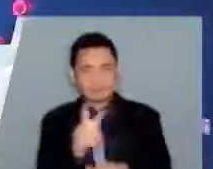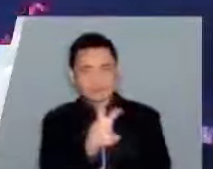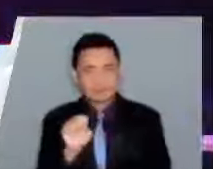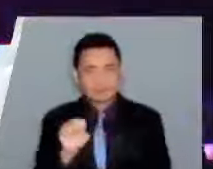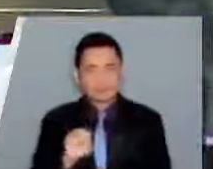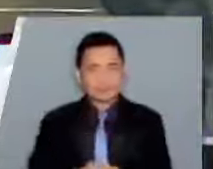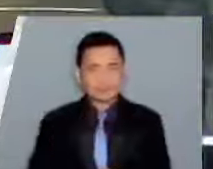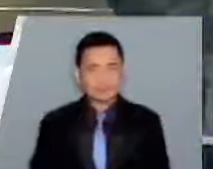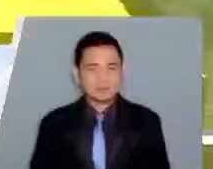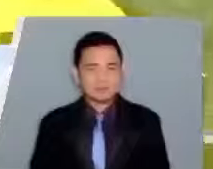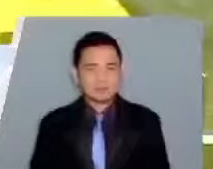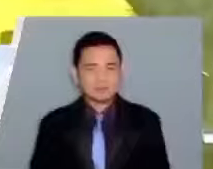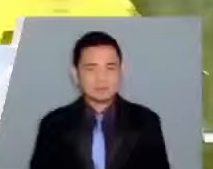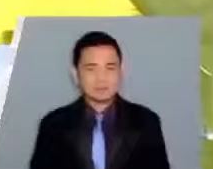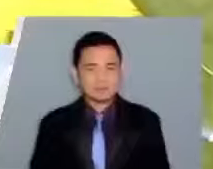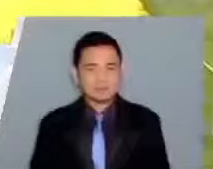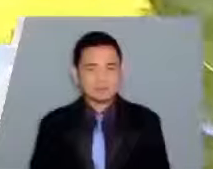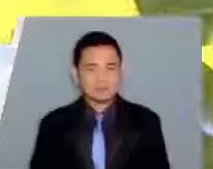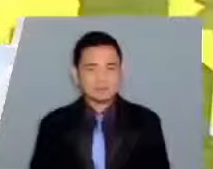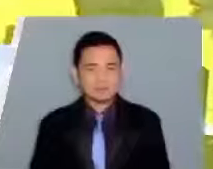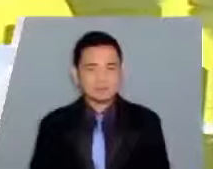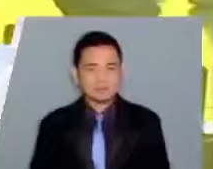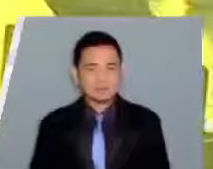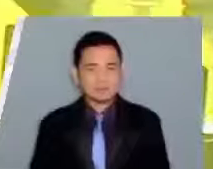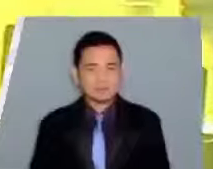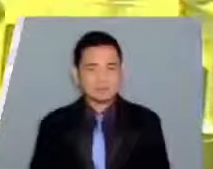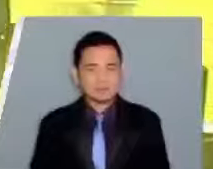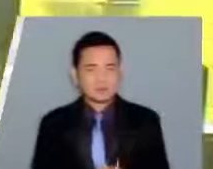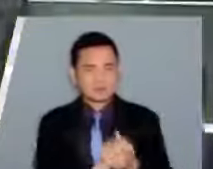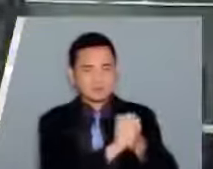ang pagkapanalo ng 18. Congratulations!